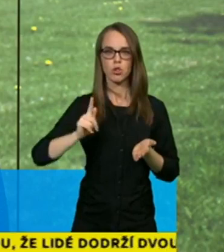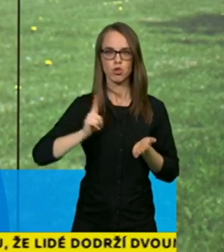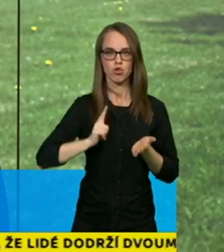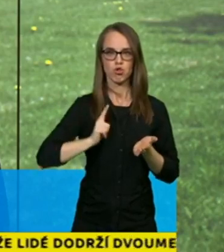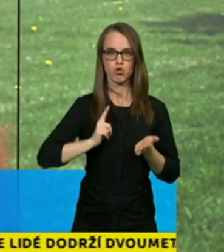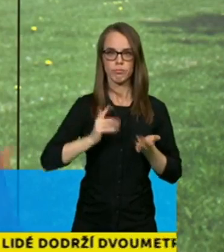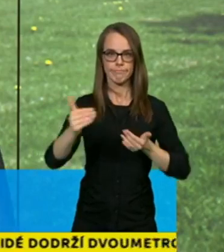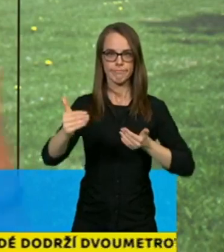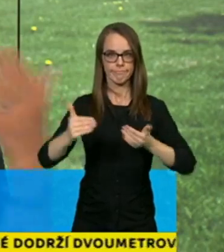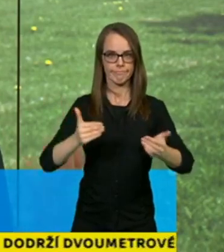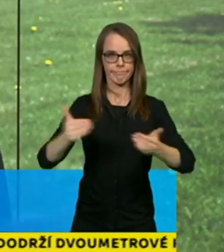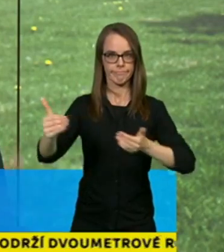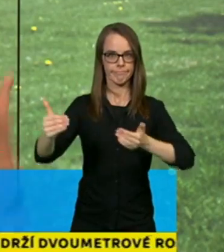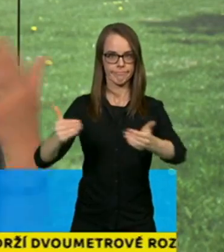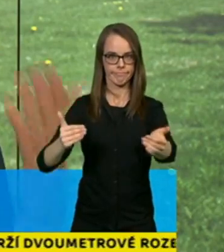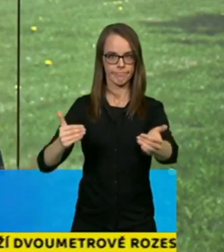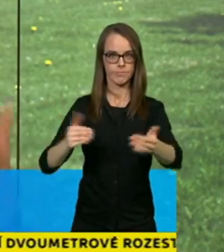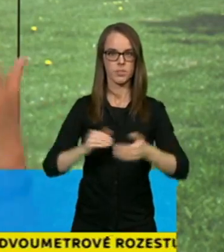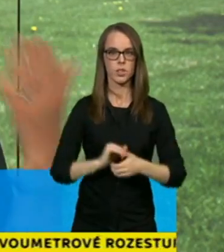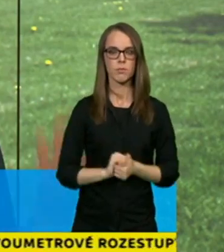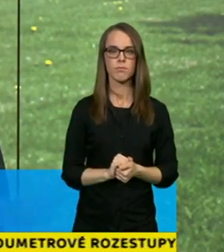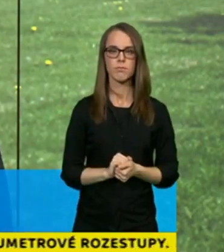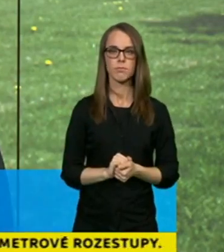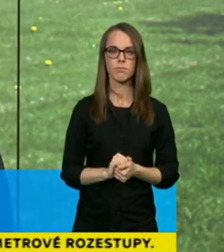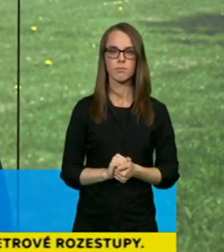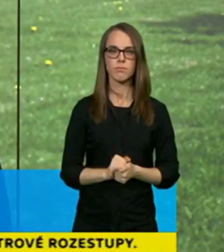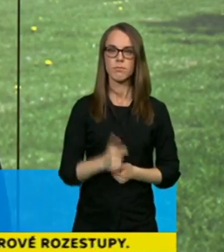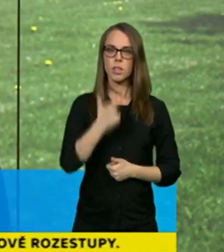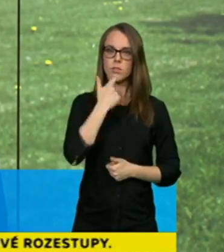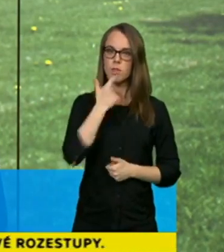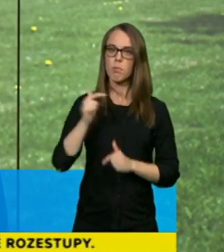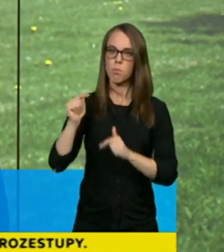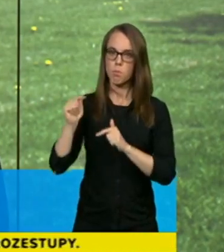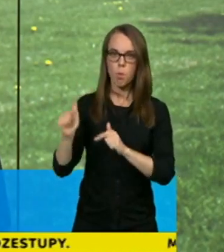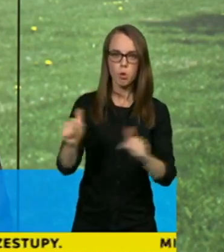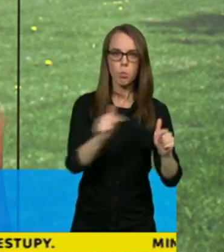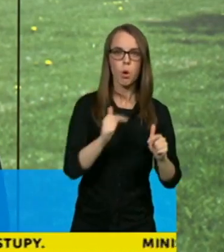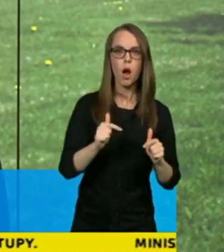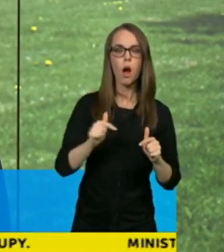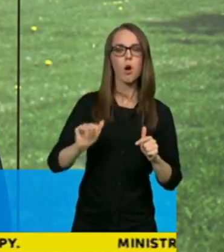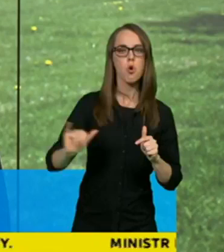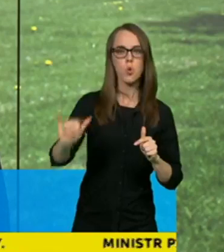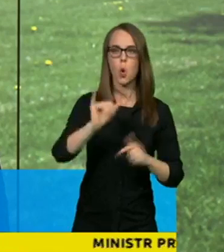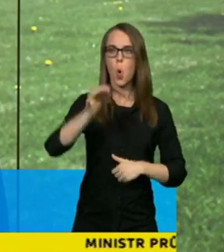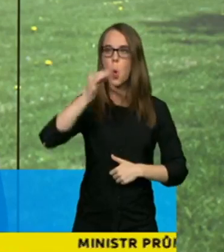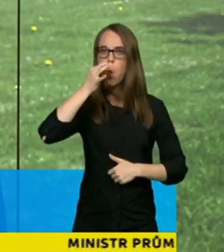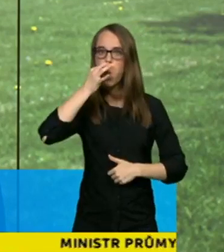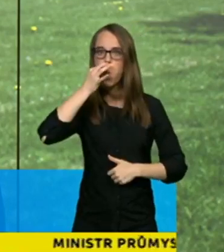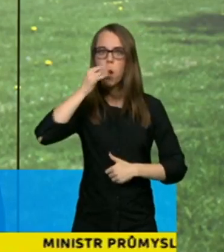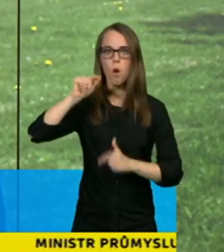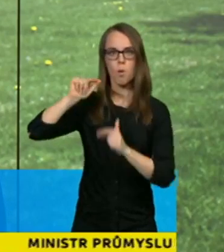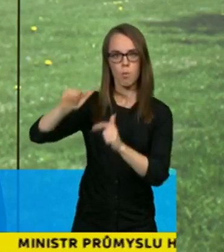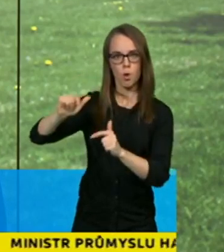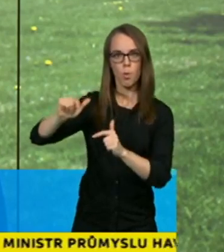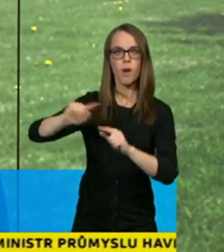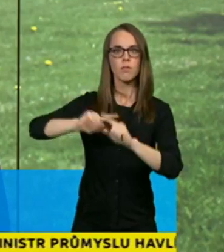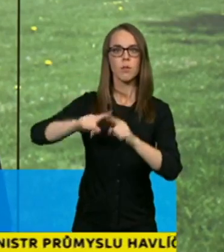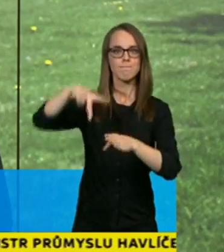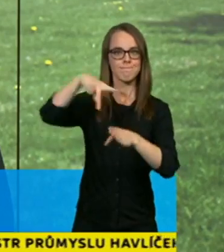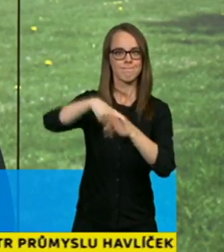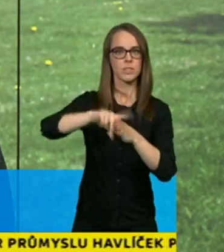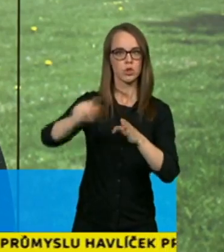nepotrhli růst ekonomiky, nepotrhli vlastně spotřebu a hlavně, abychom si vytvořili prostor